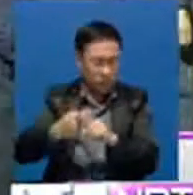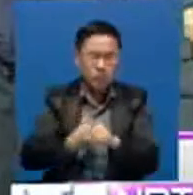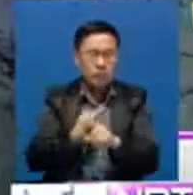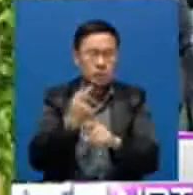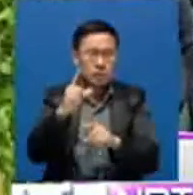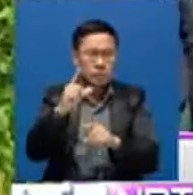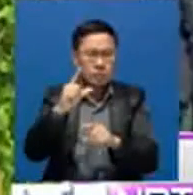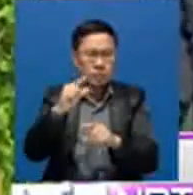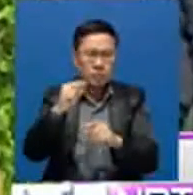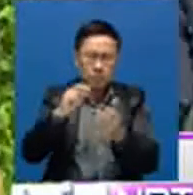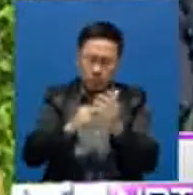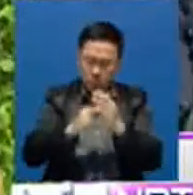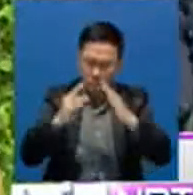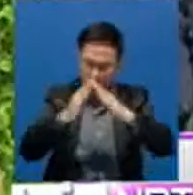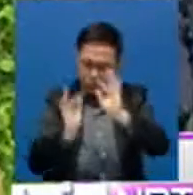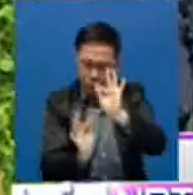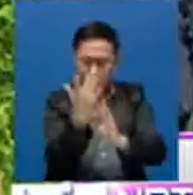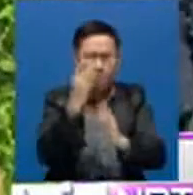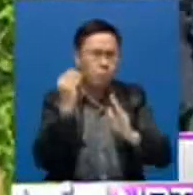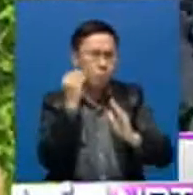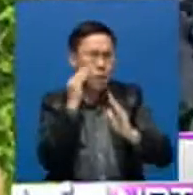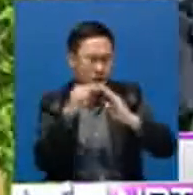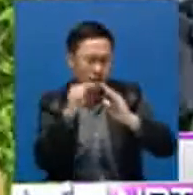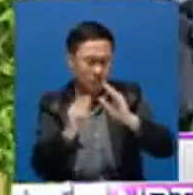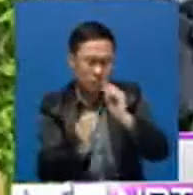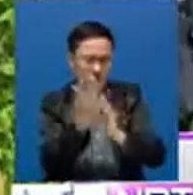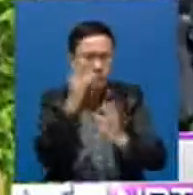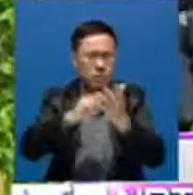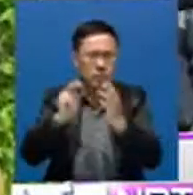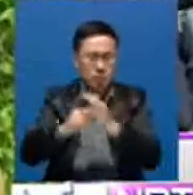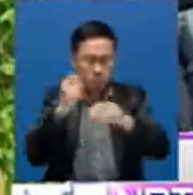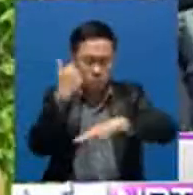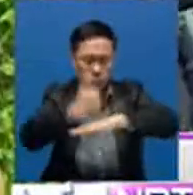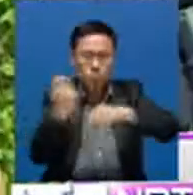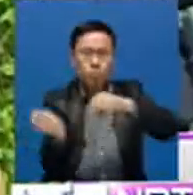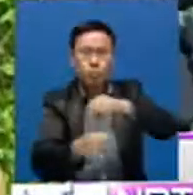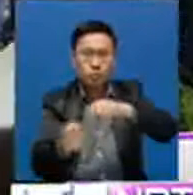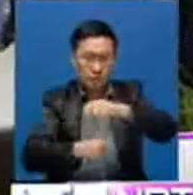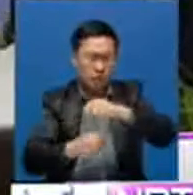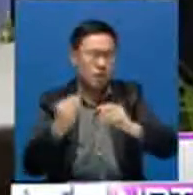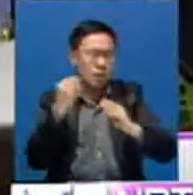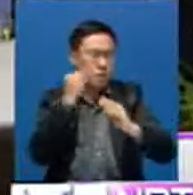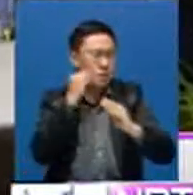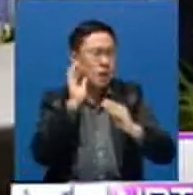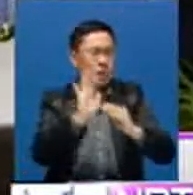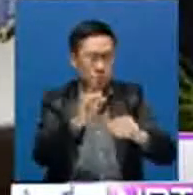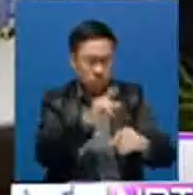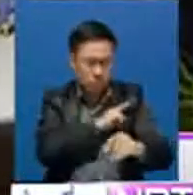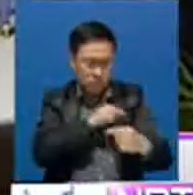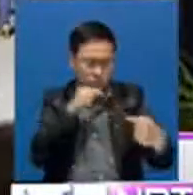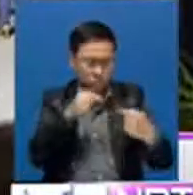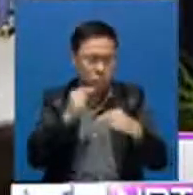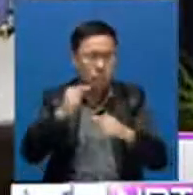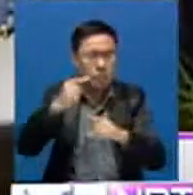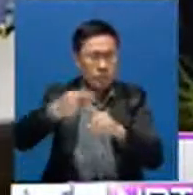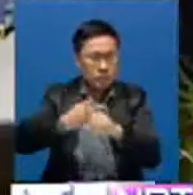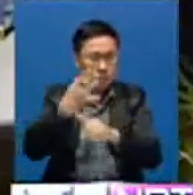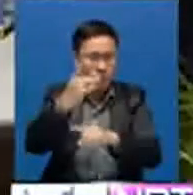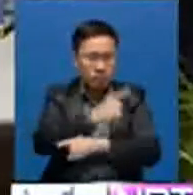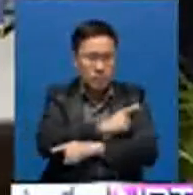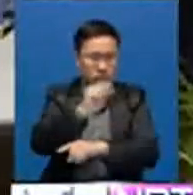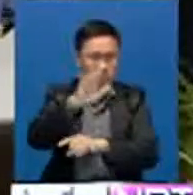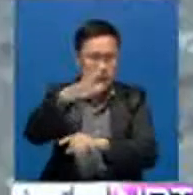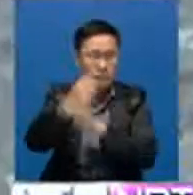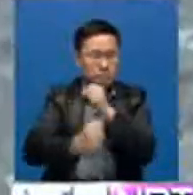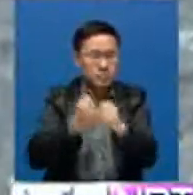คดียิงแล้วเผาบ้านของนายเลาะเซ็งมาสู่หรือผู้ใหญ่เลาะตลก Wayเมื่อวันที่ 25สิงหาคม